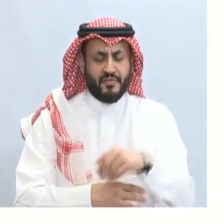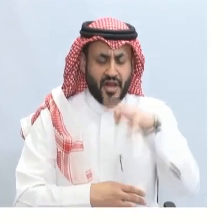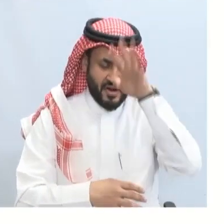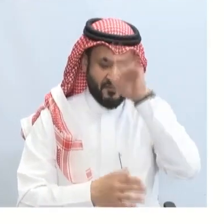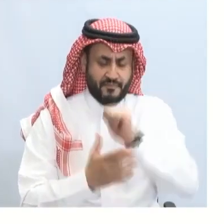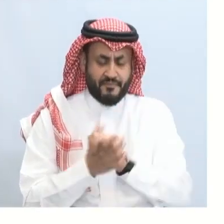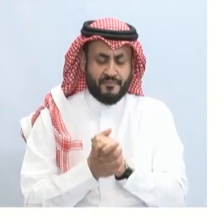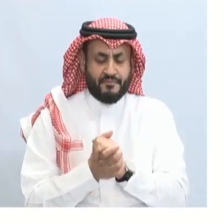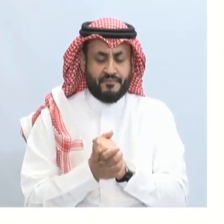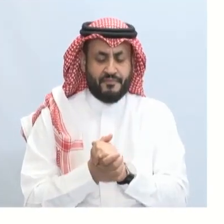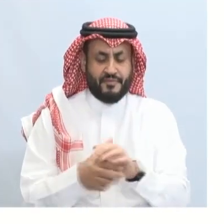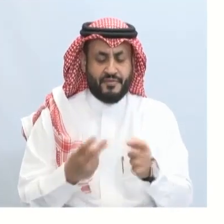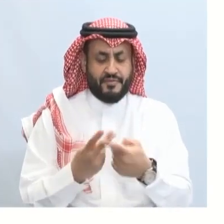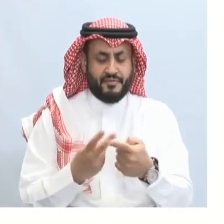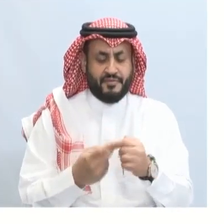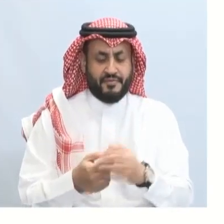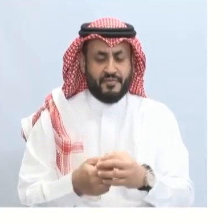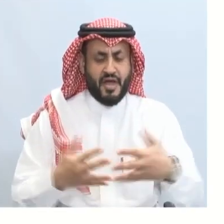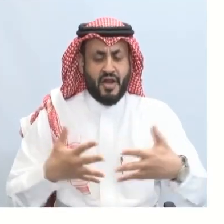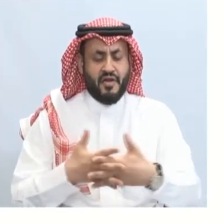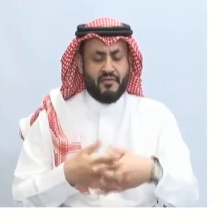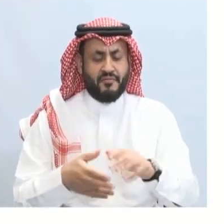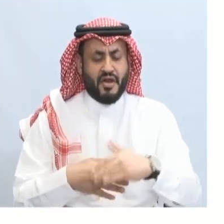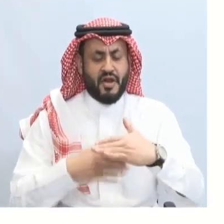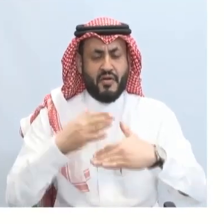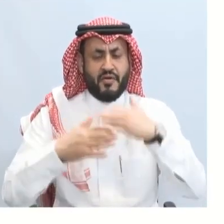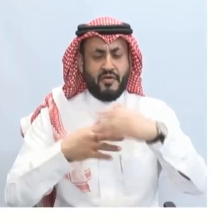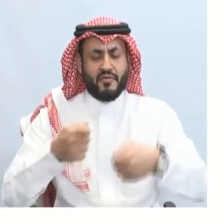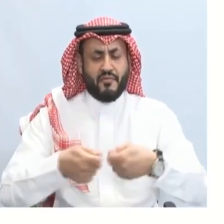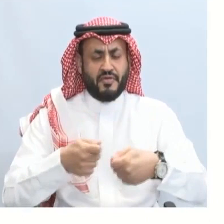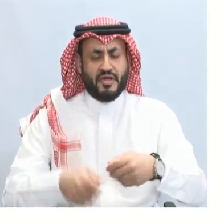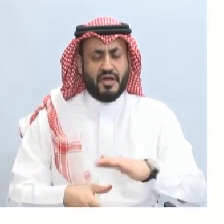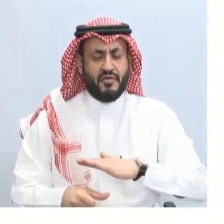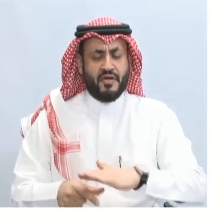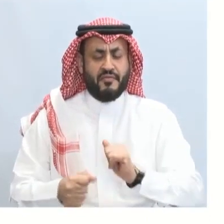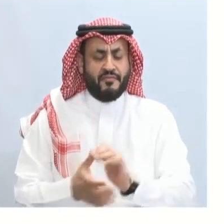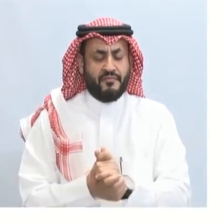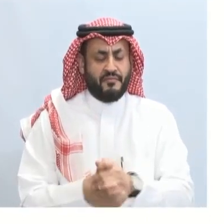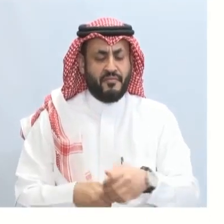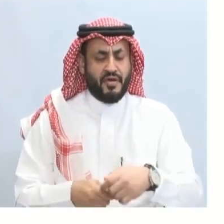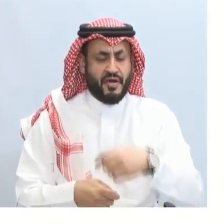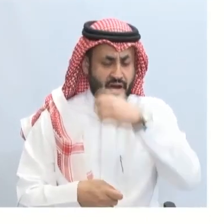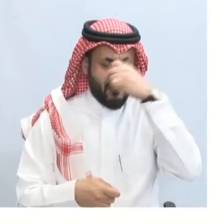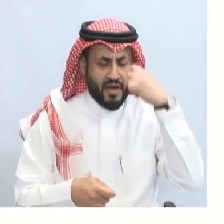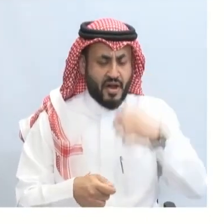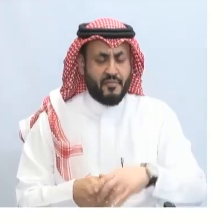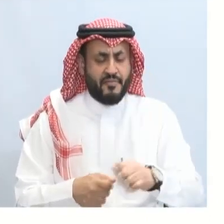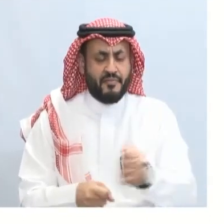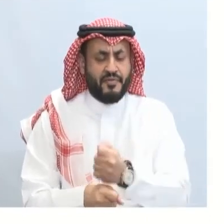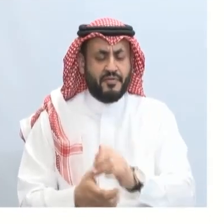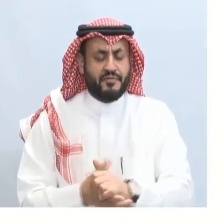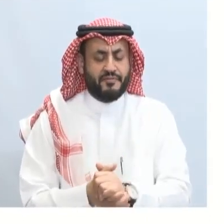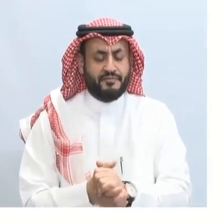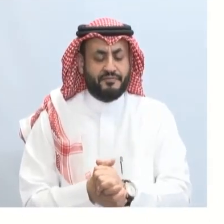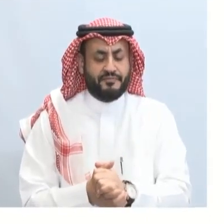الامر البيعه ثانيا الاسهام في تنميه الاقتصاد الوطني بالعمل المنتج المتقن